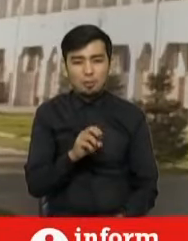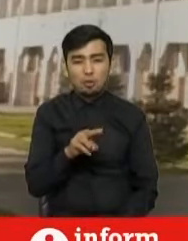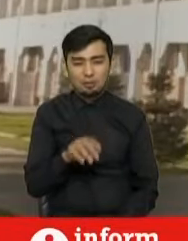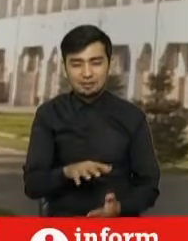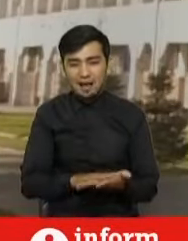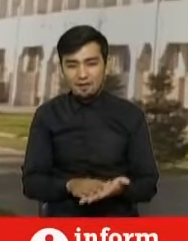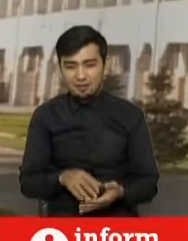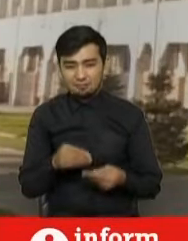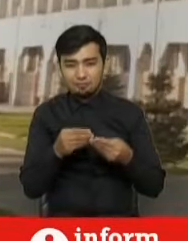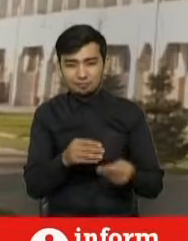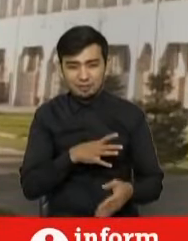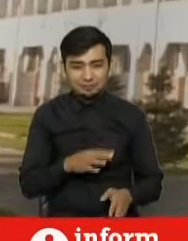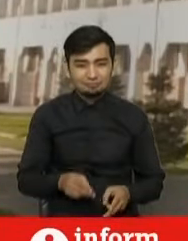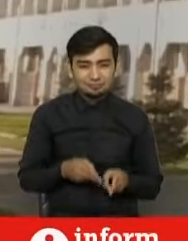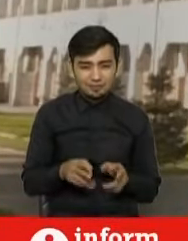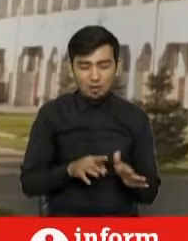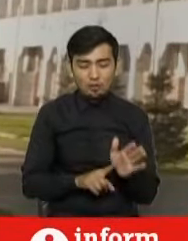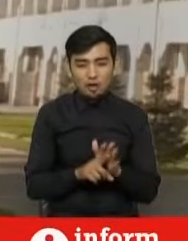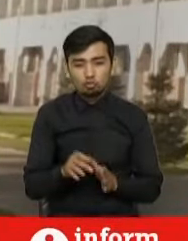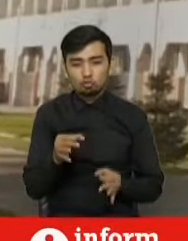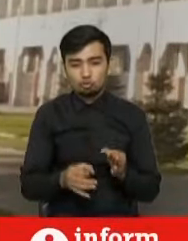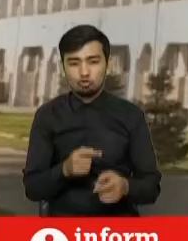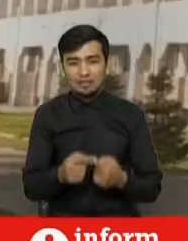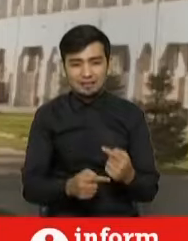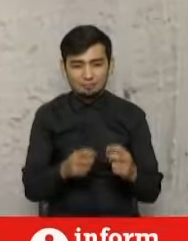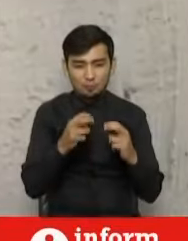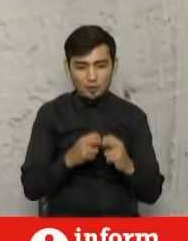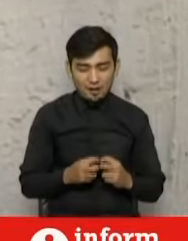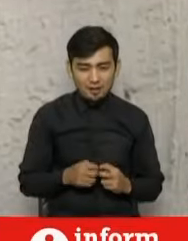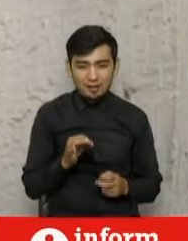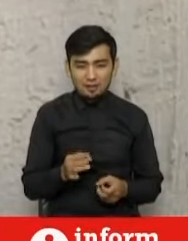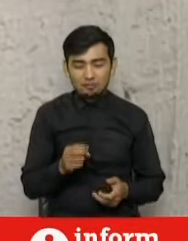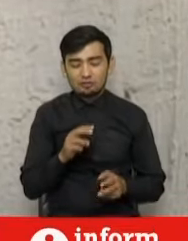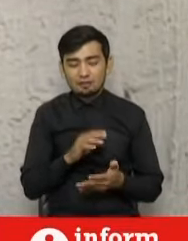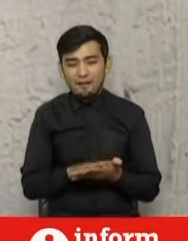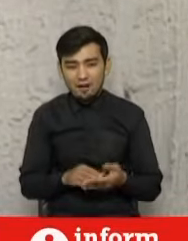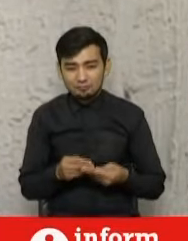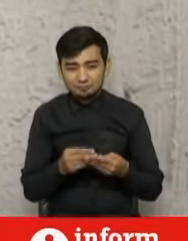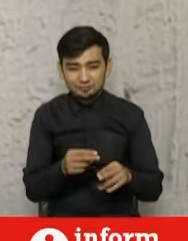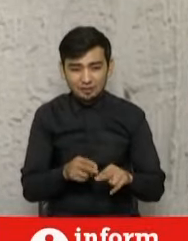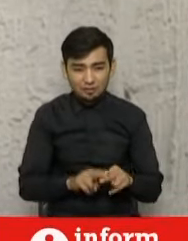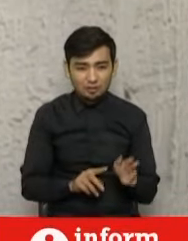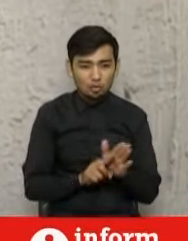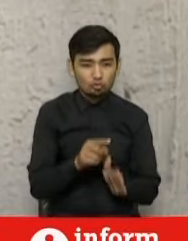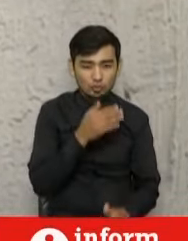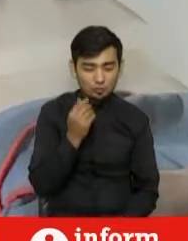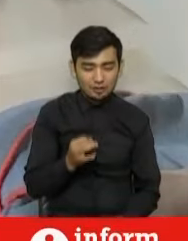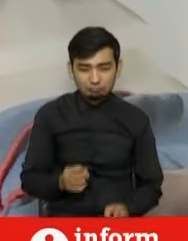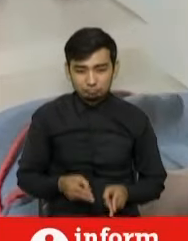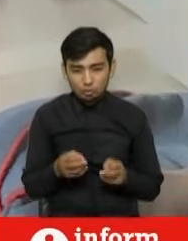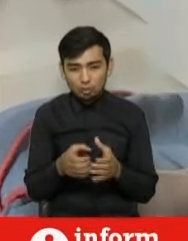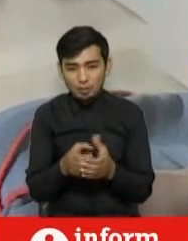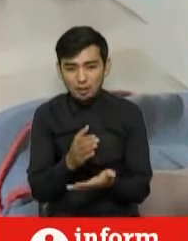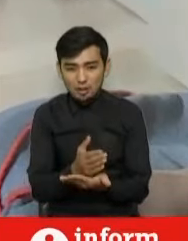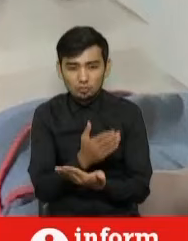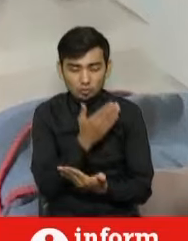жазған арызға қатысты қозғалған қылмыстық іс. Сот медициналық сараптаманың нәтижесінде арызданушылардың уәждері расталмауына және қылмыстық құрамның